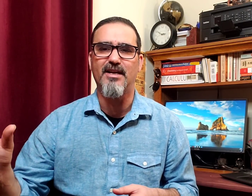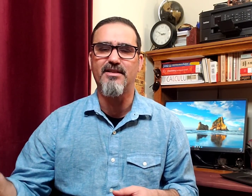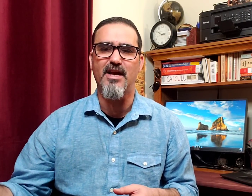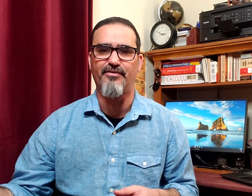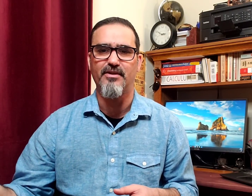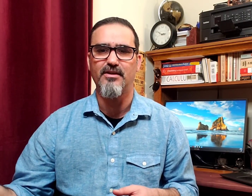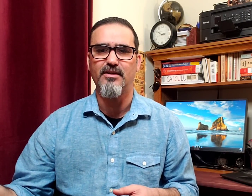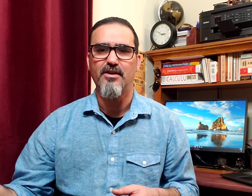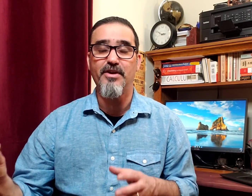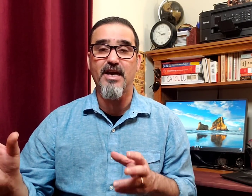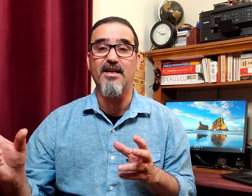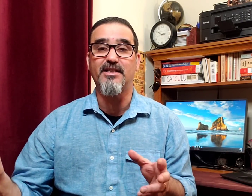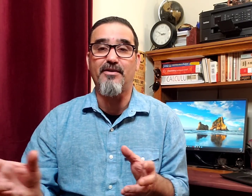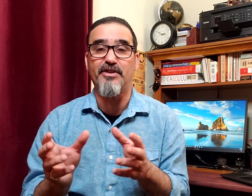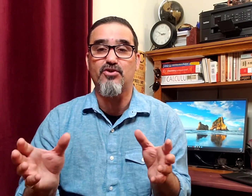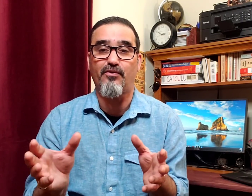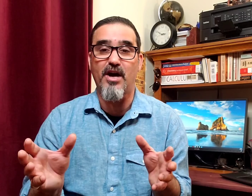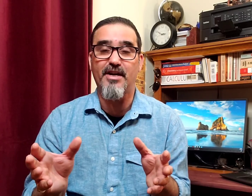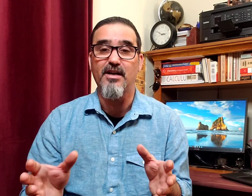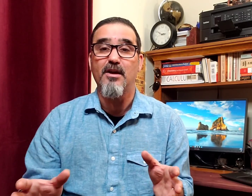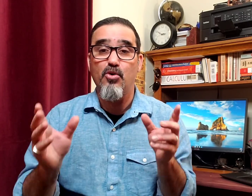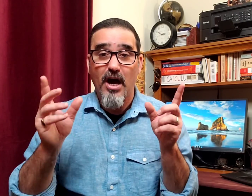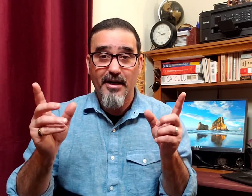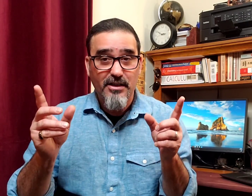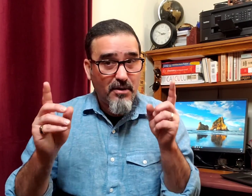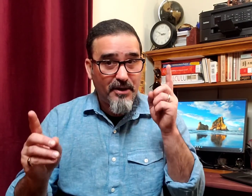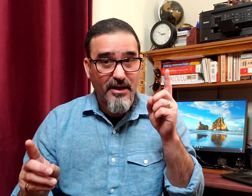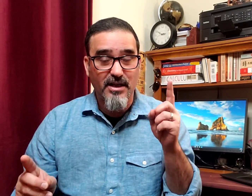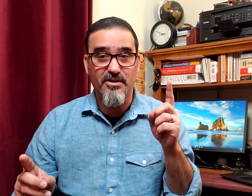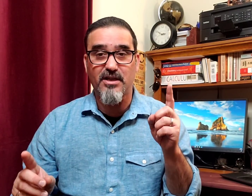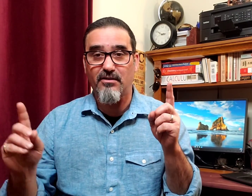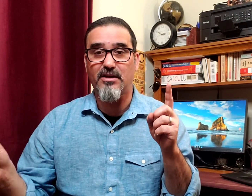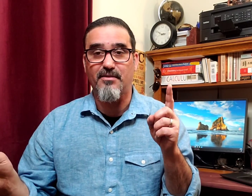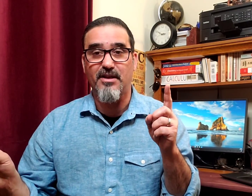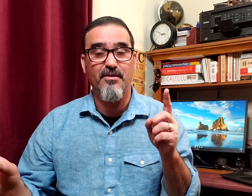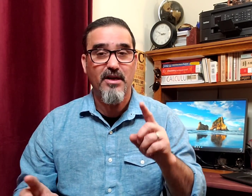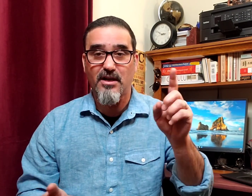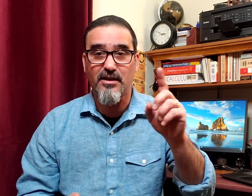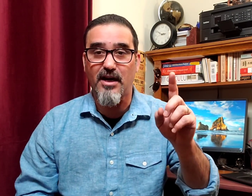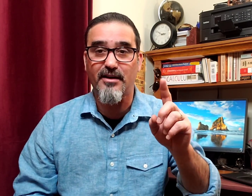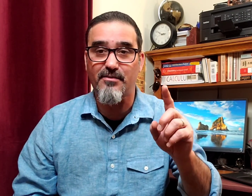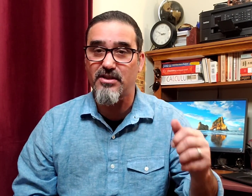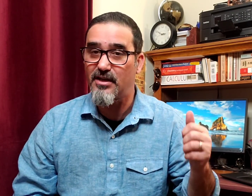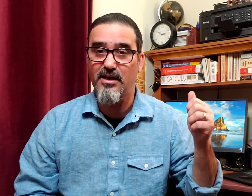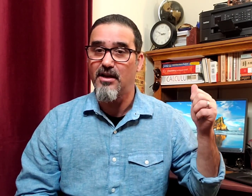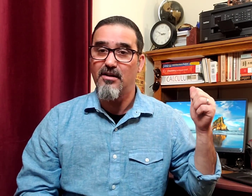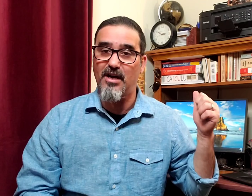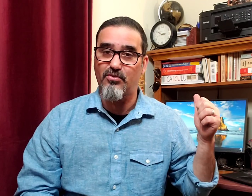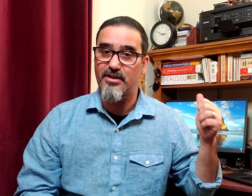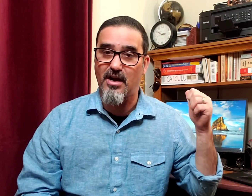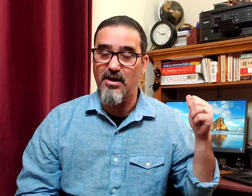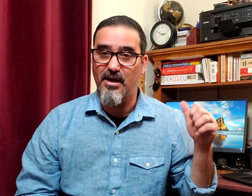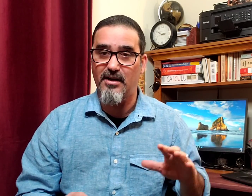فين كاين الاختلاف. فين كاين الاختلاف اللي تنشوفه أنا مقارنة ما بين النظام الجزائري والنظام المغربي، وليس تنقارن النظام الجزائري